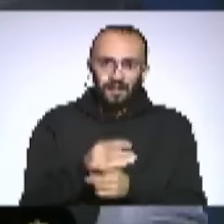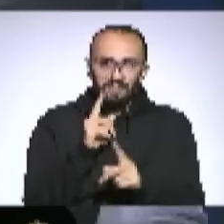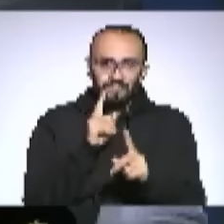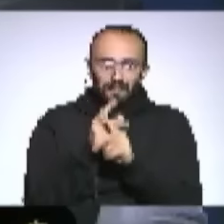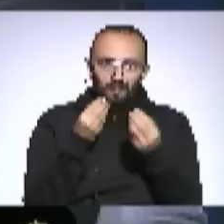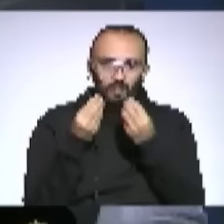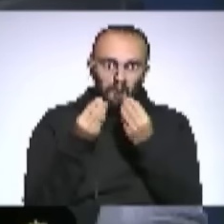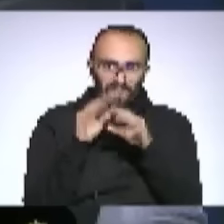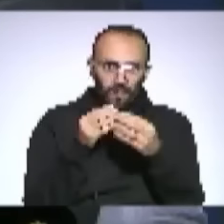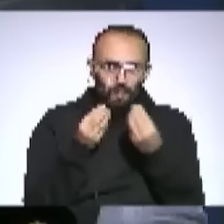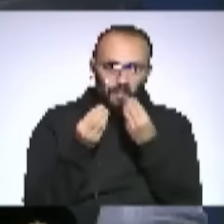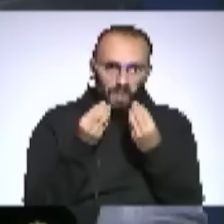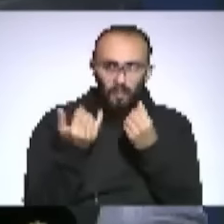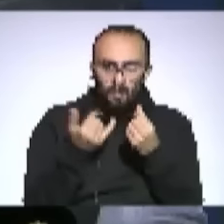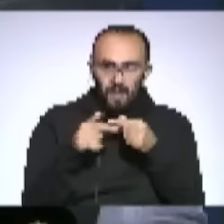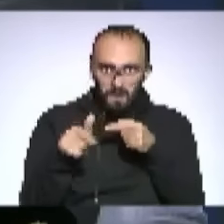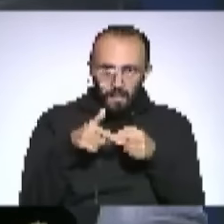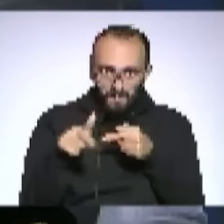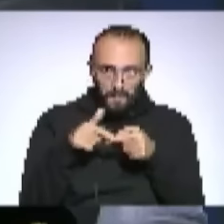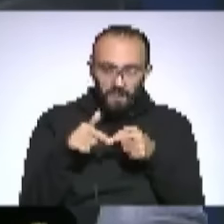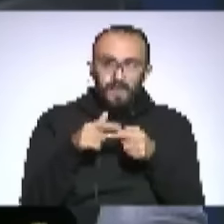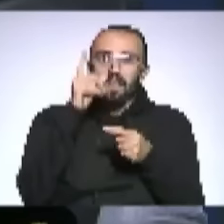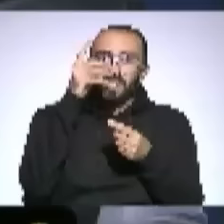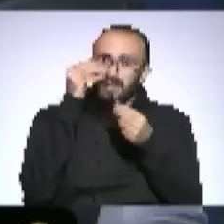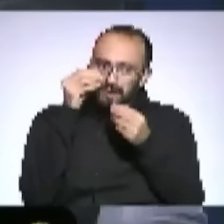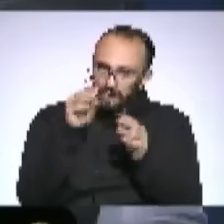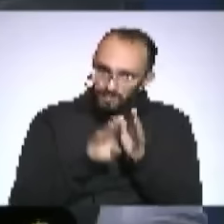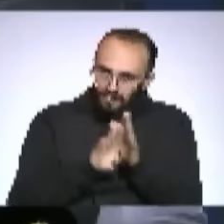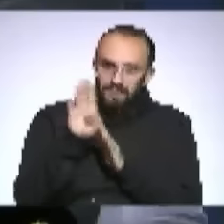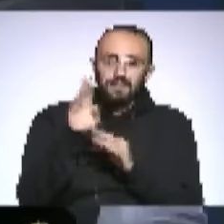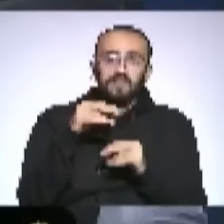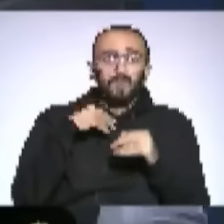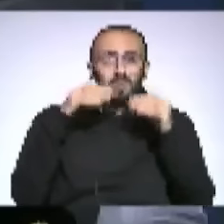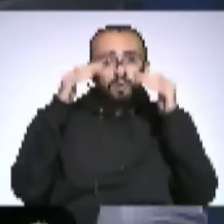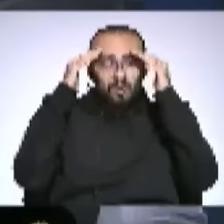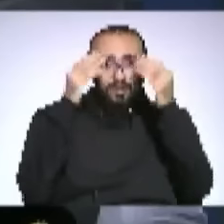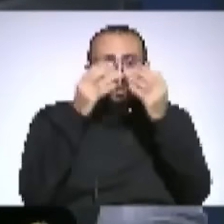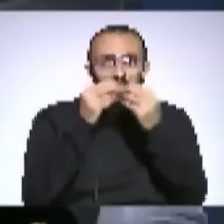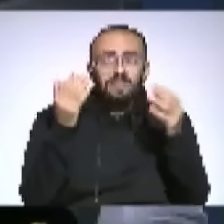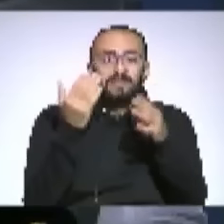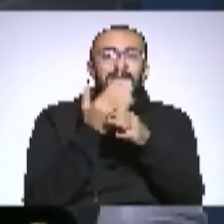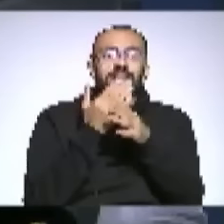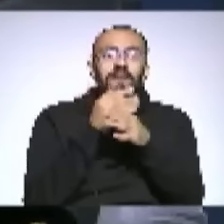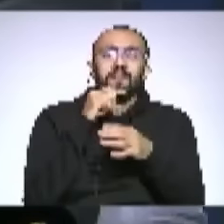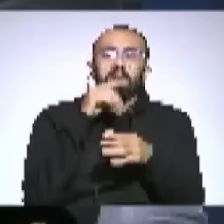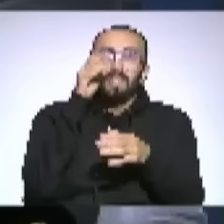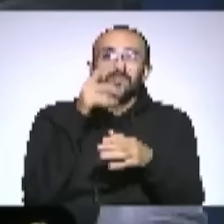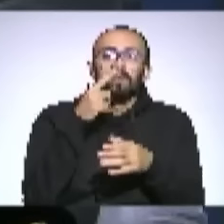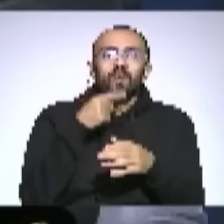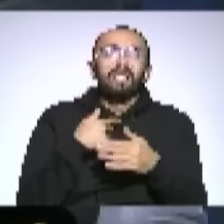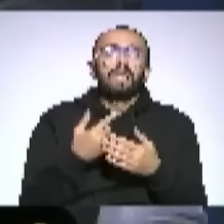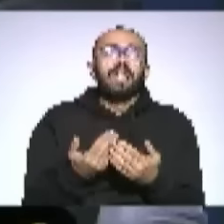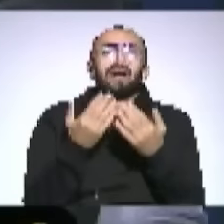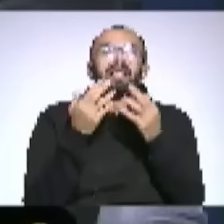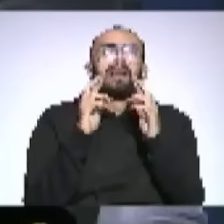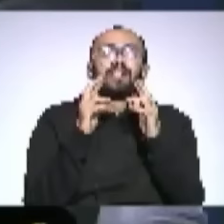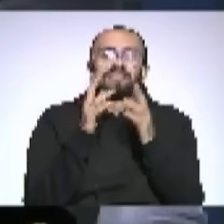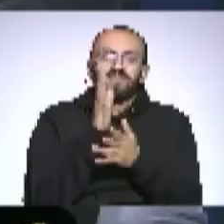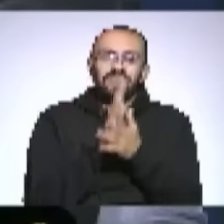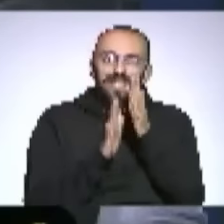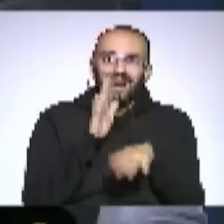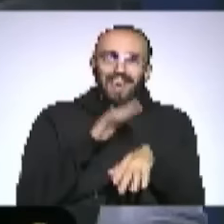عنده مقابله قريب ربنا يا بنتي يوفقه انا بشكرها النهارده انها بتقول يا ريت يعني تقولوا له كلمه